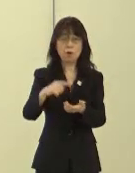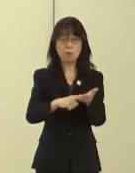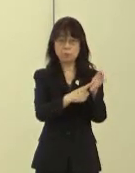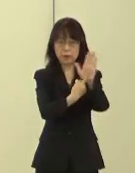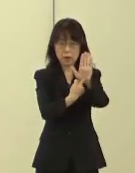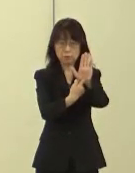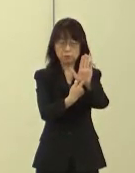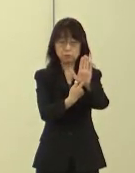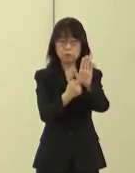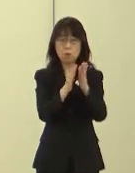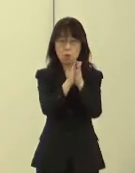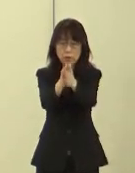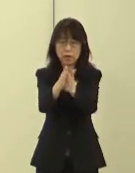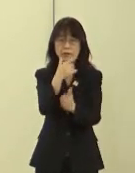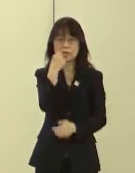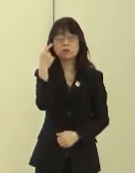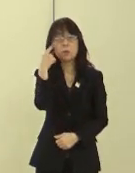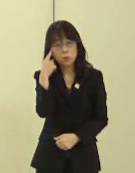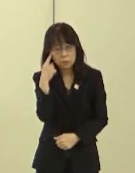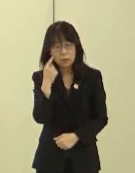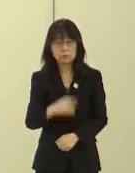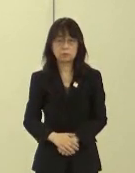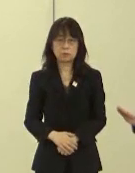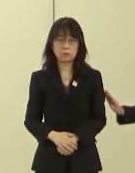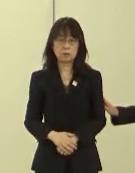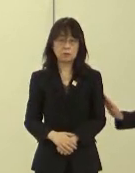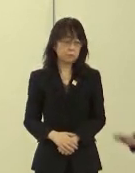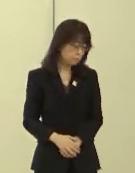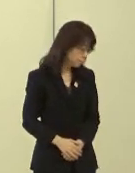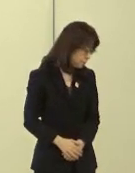。続きまして、